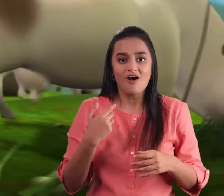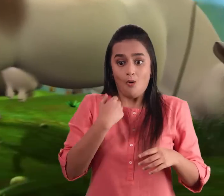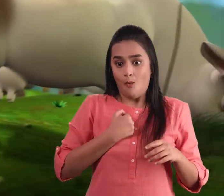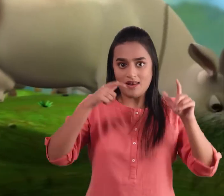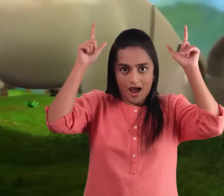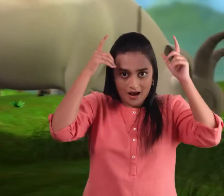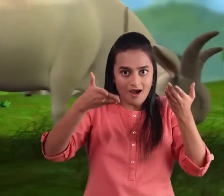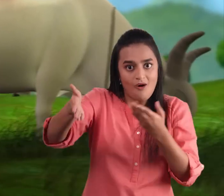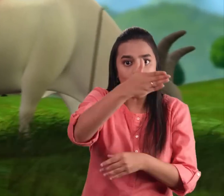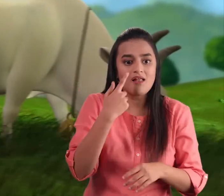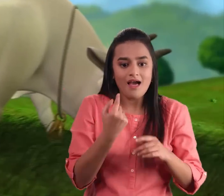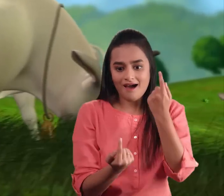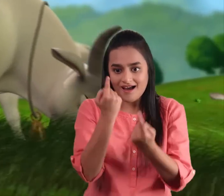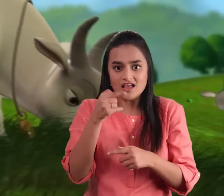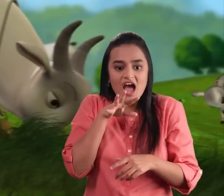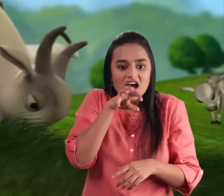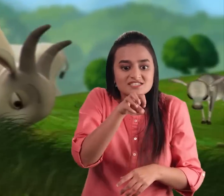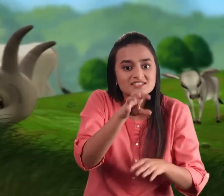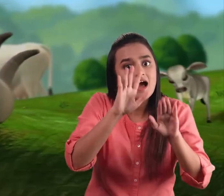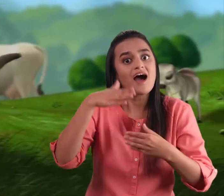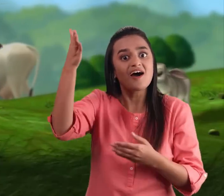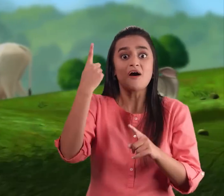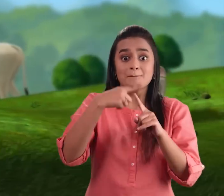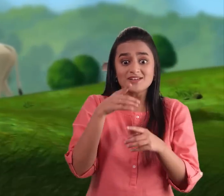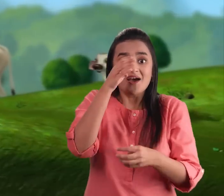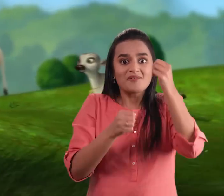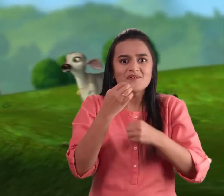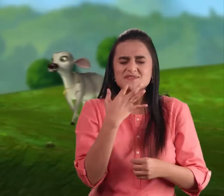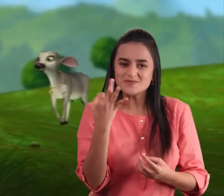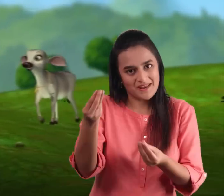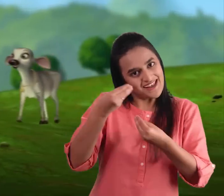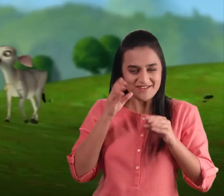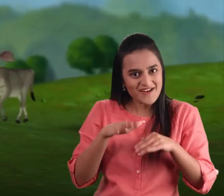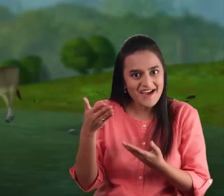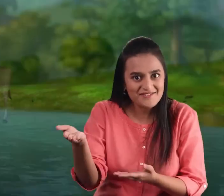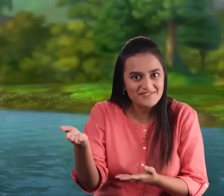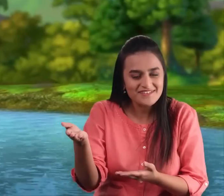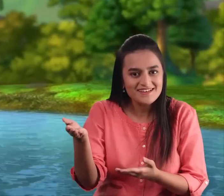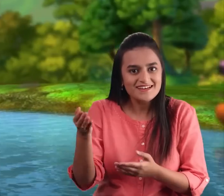हमारी गायें इसके जंगलों की घास चरती हैं और हमें मीठा मीठा दूध देती हैं।